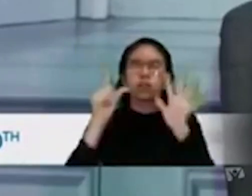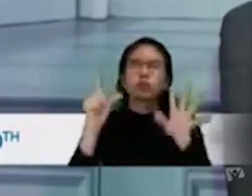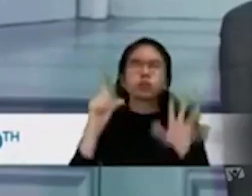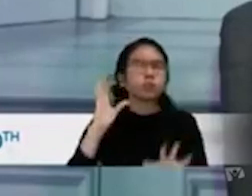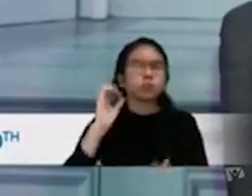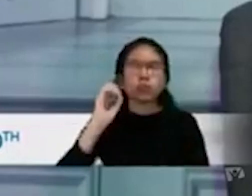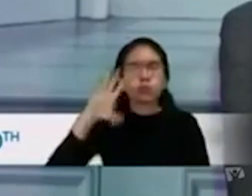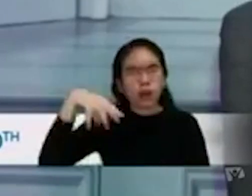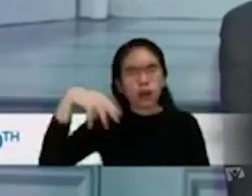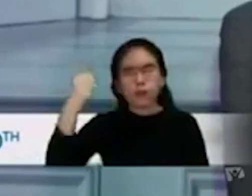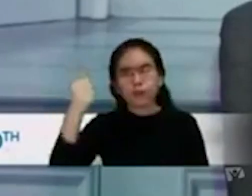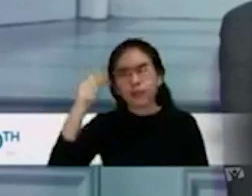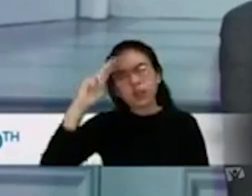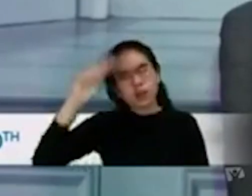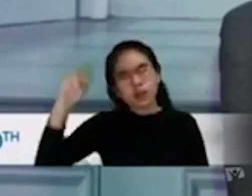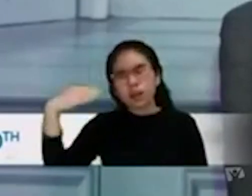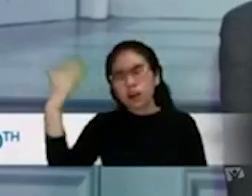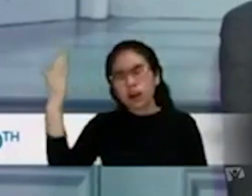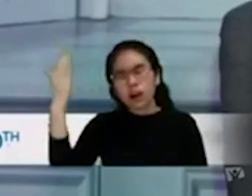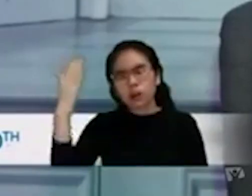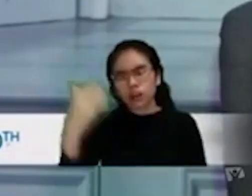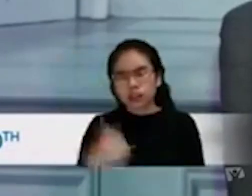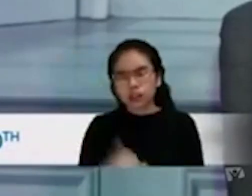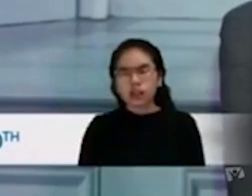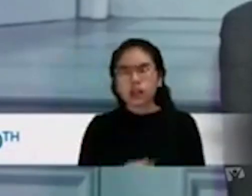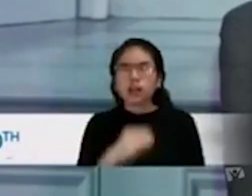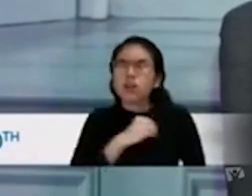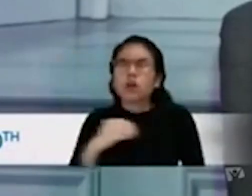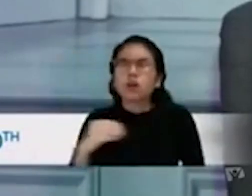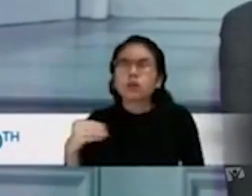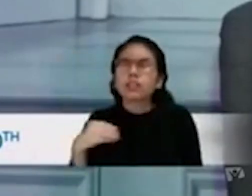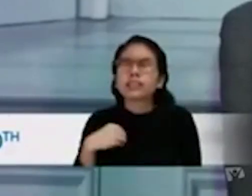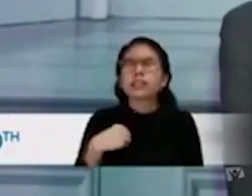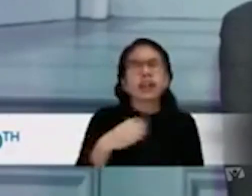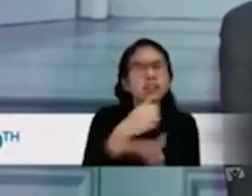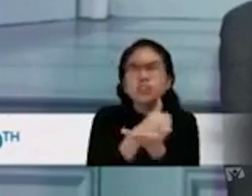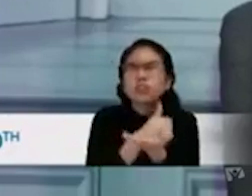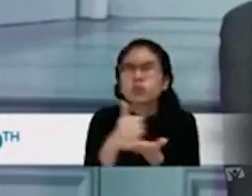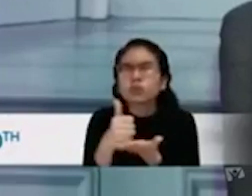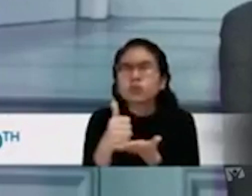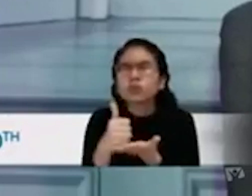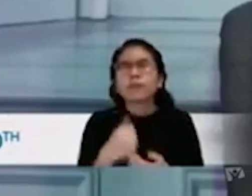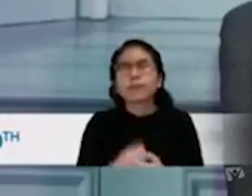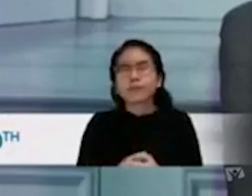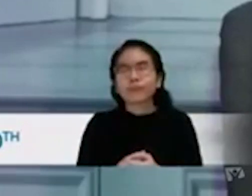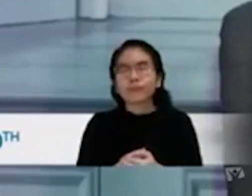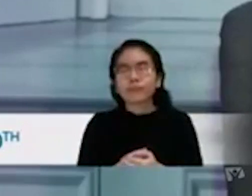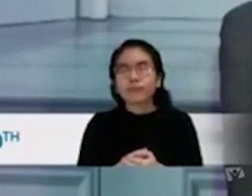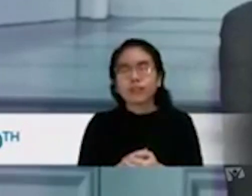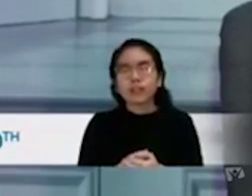sesungguhnya. Namun oleh karena kasih karuniamu, Engkau telah memilih kami untuk melayani di lembagamu.